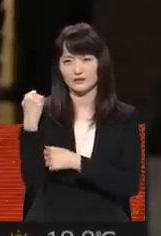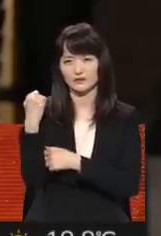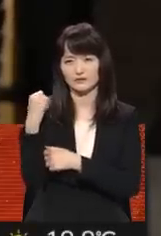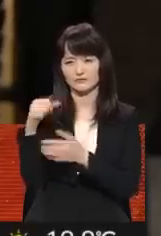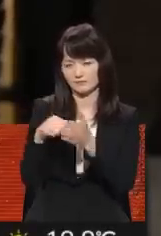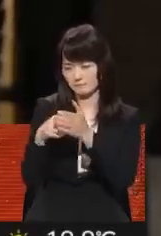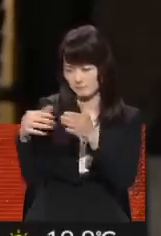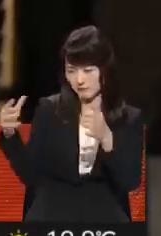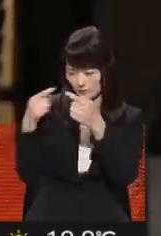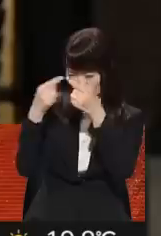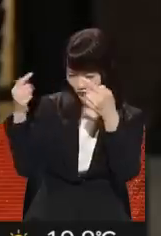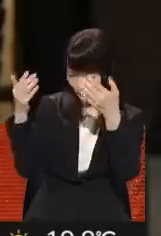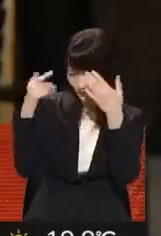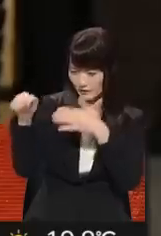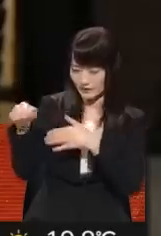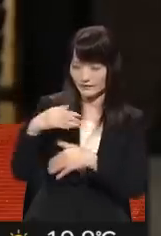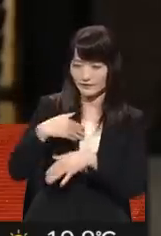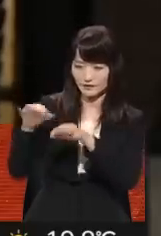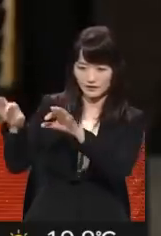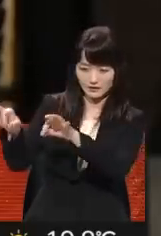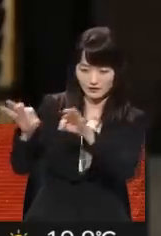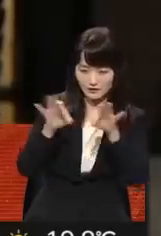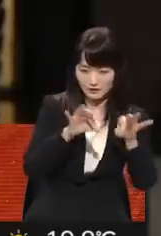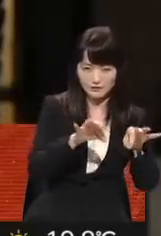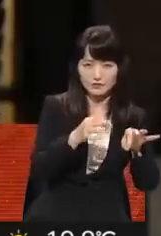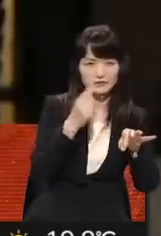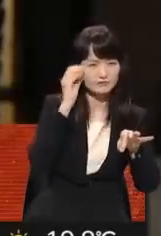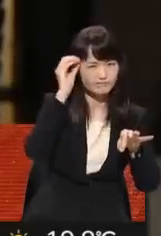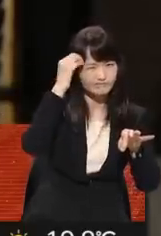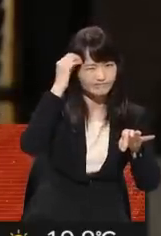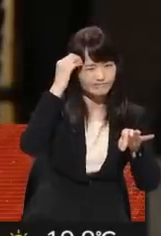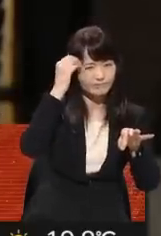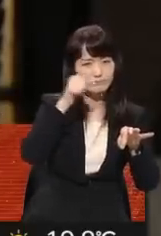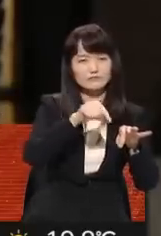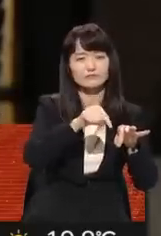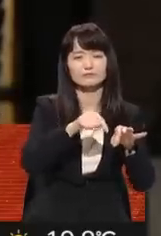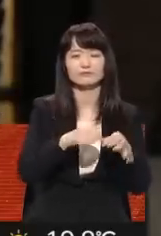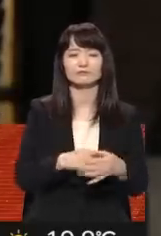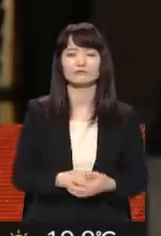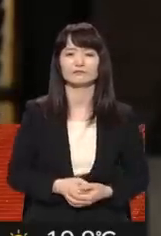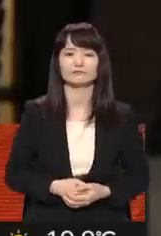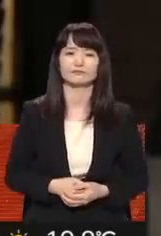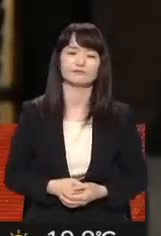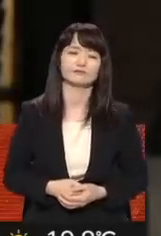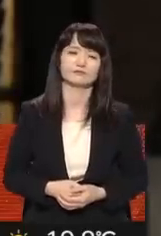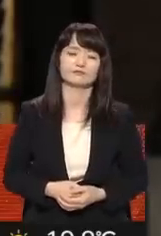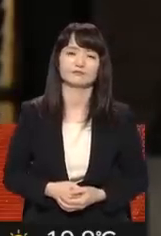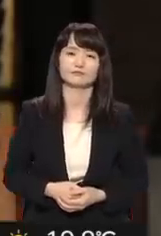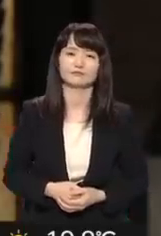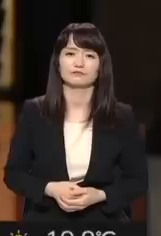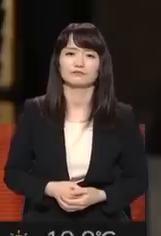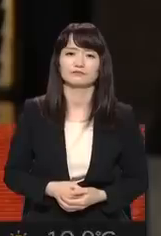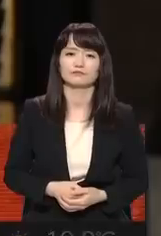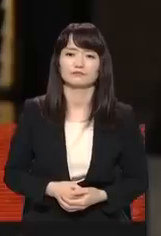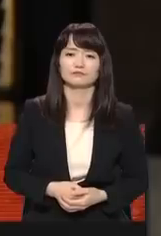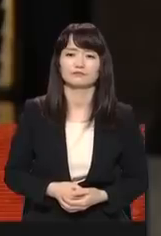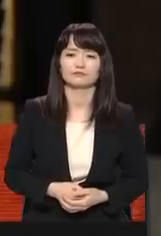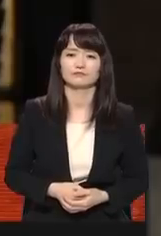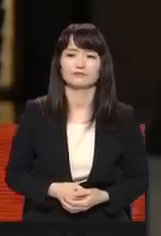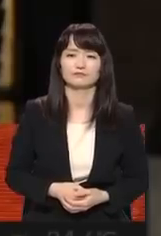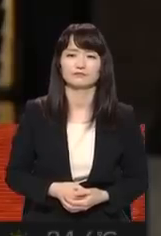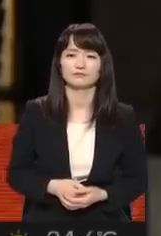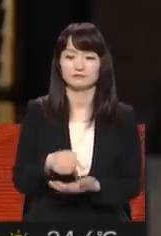아이덴티티가 또 이제 일종의 뭐 내 것이 되는 듯한 어떤 그런 망상 수준을 착각에 좀 빠져있지 않았을까라는 생각 들고요. 그리고 또